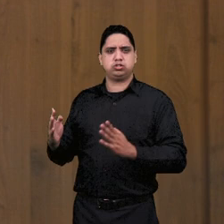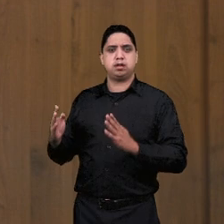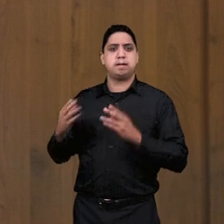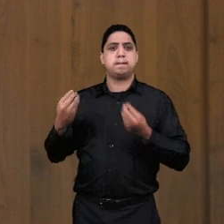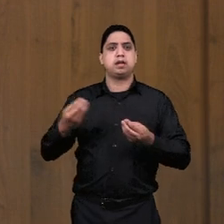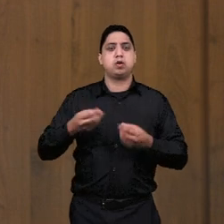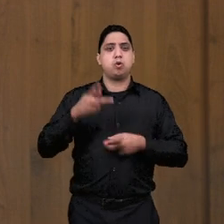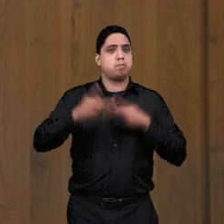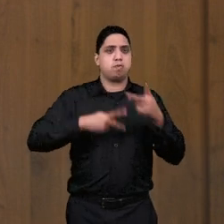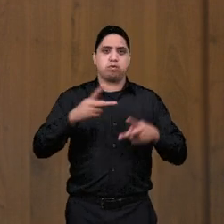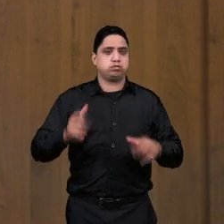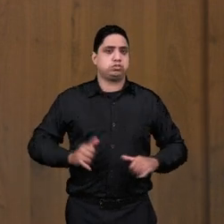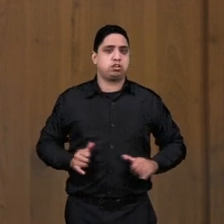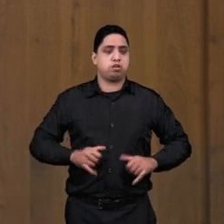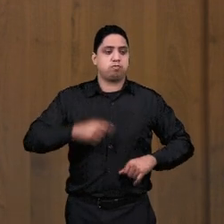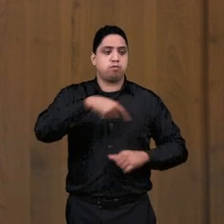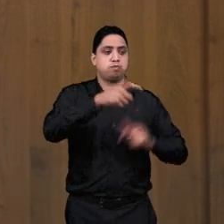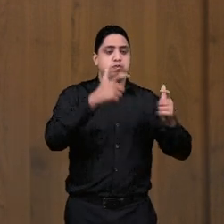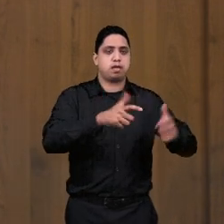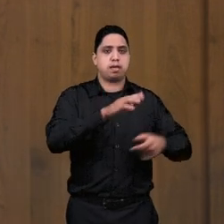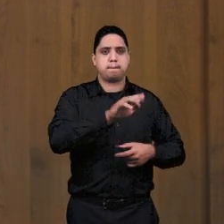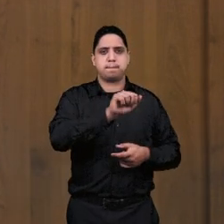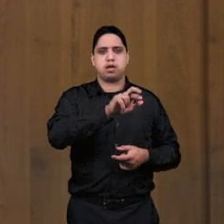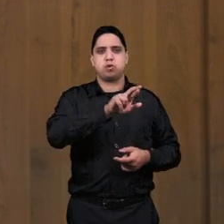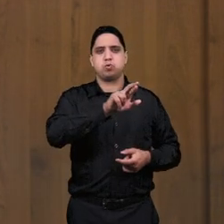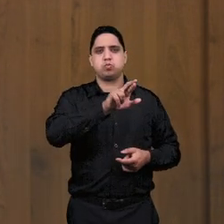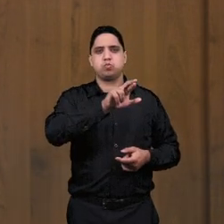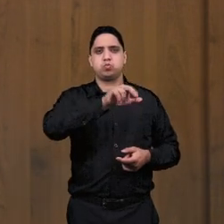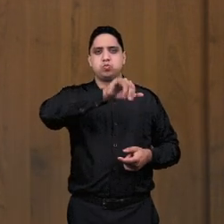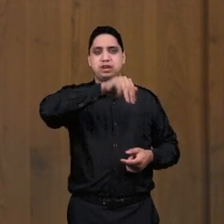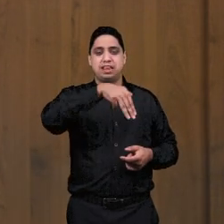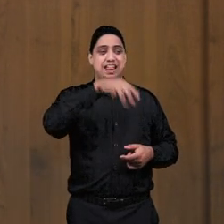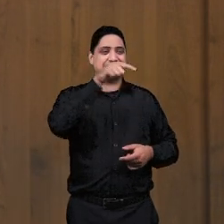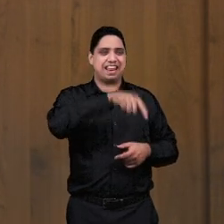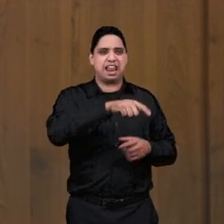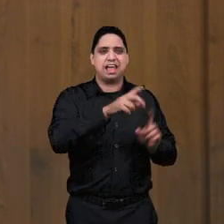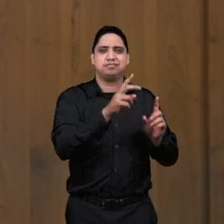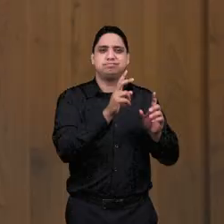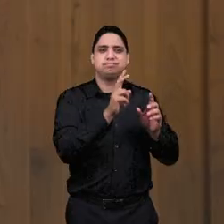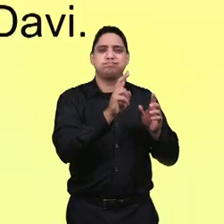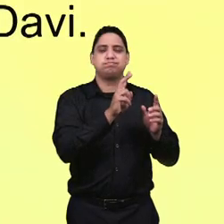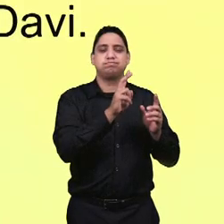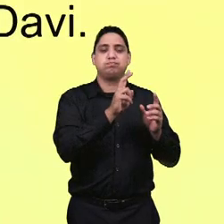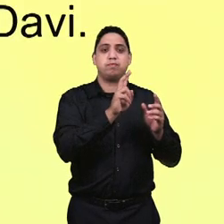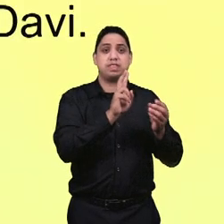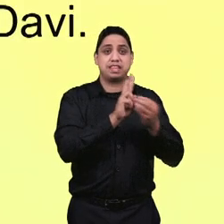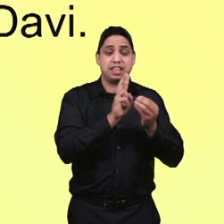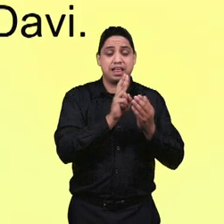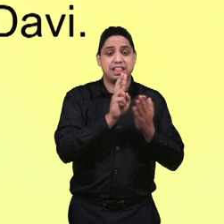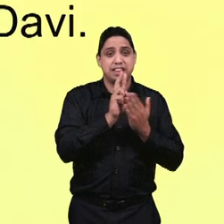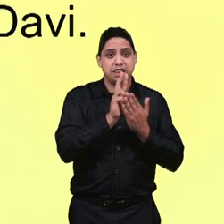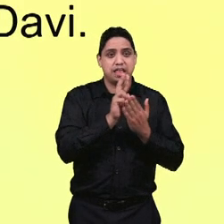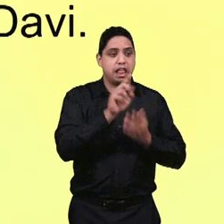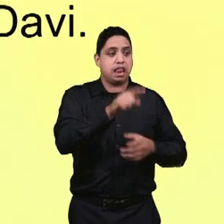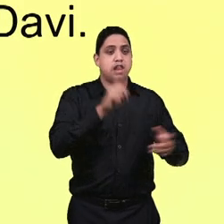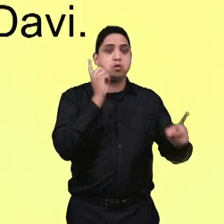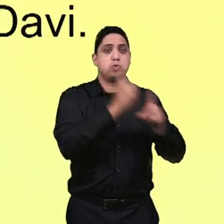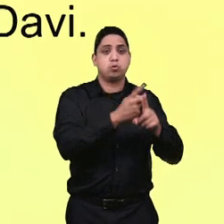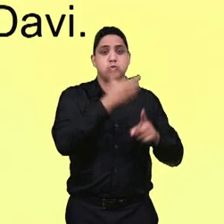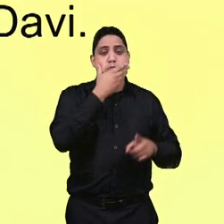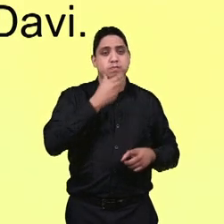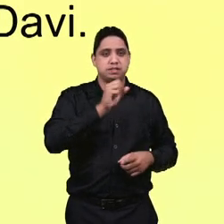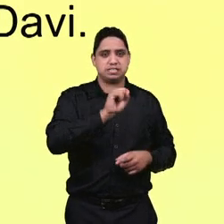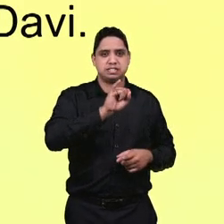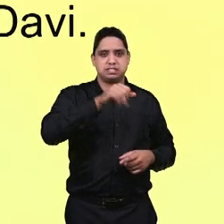C'était un petit village, et là-bas, il a retrouvé Siméi. Siméi, en trouvant que le roi avait perdu le